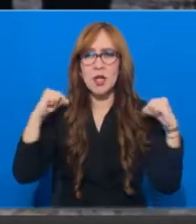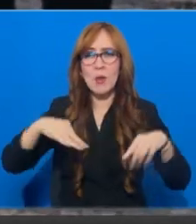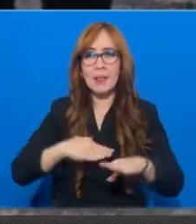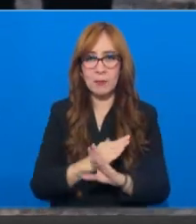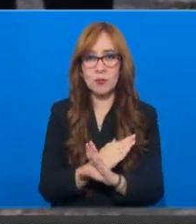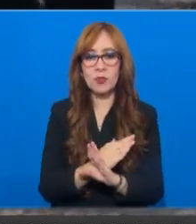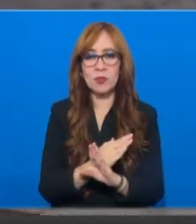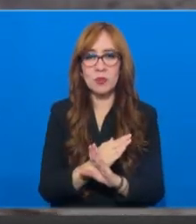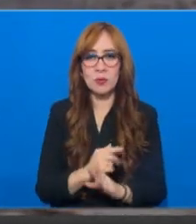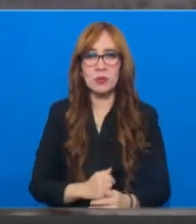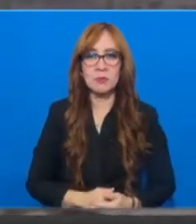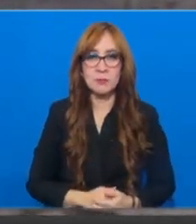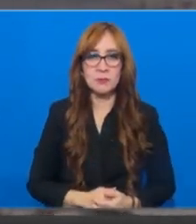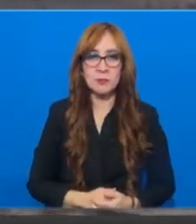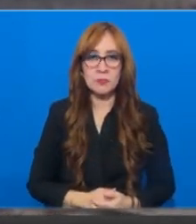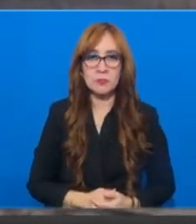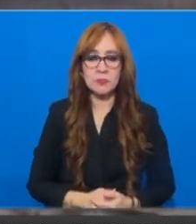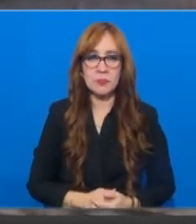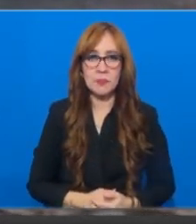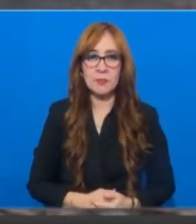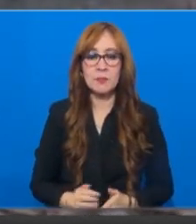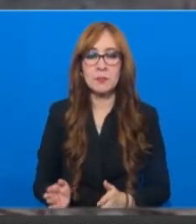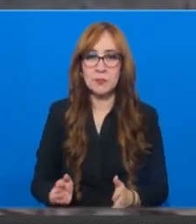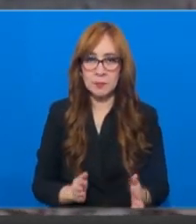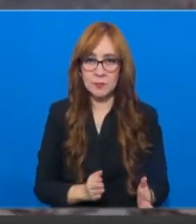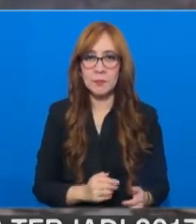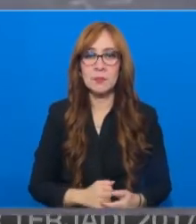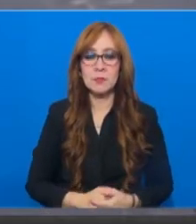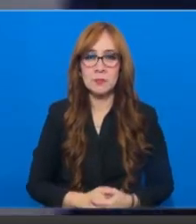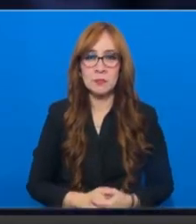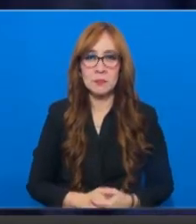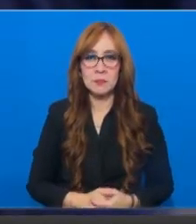kerabatnya di Sragen. Tim Liputan, CNN Indonesia.